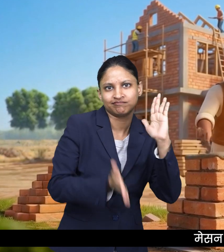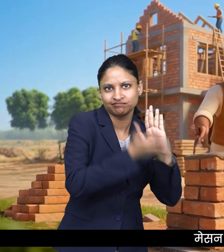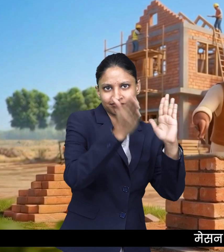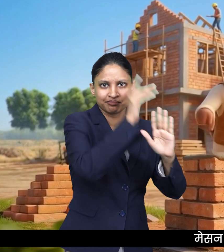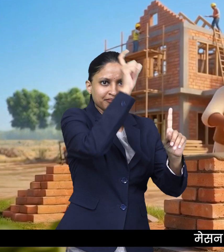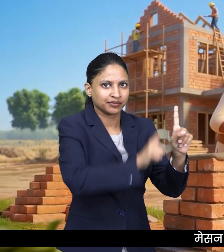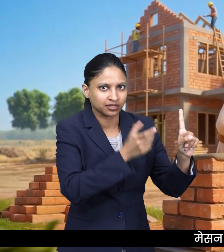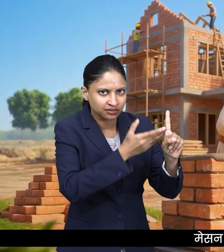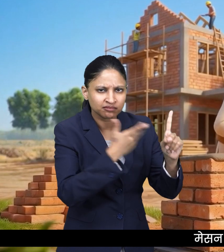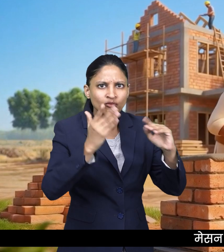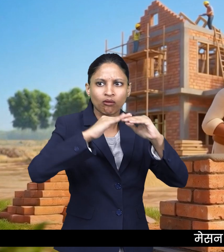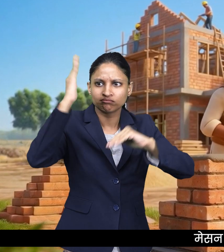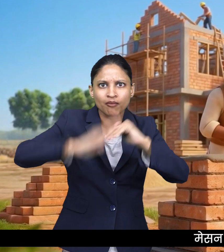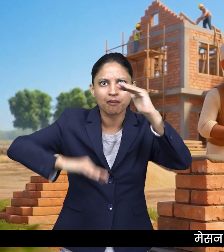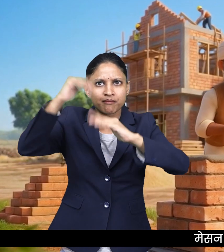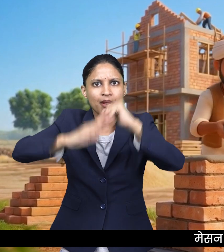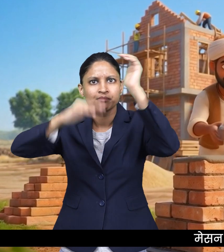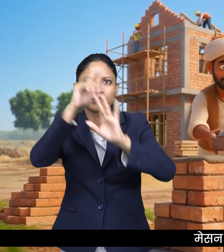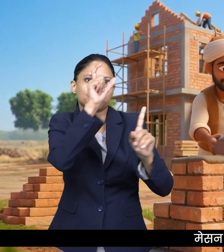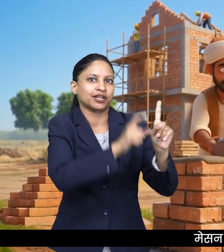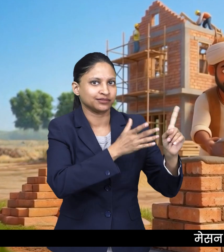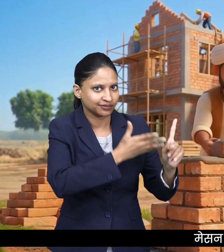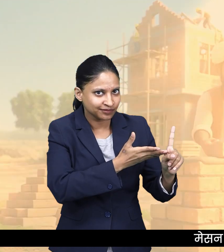मेसन द हाऊस बिल्डर.